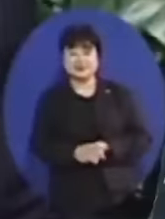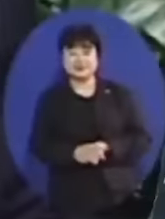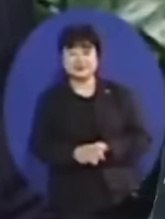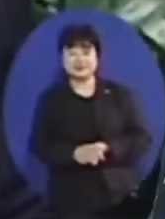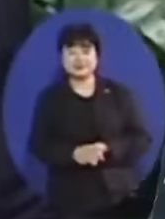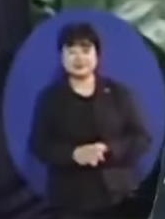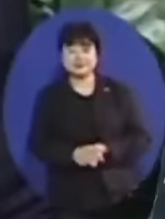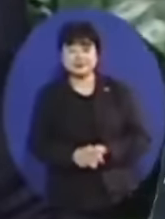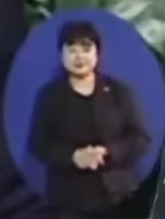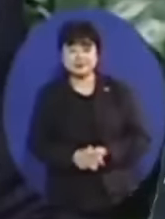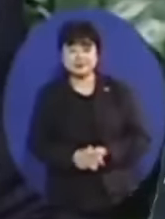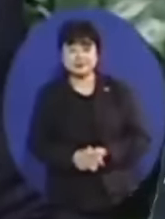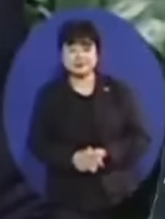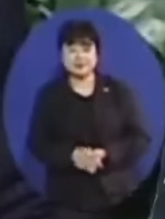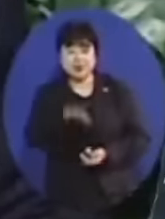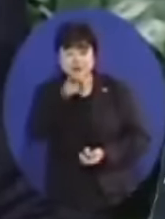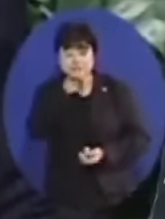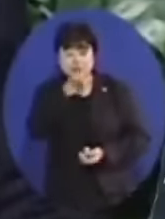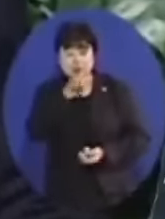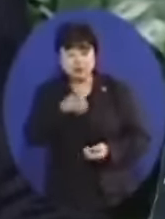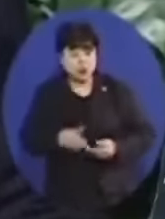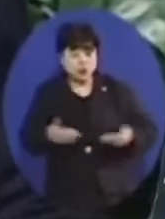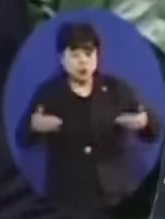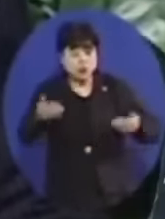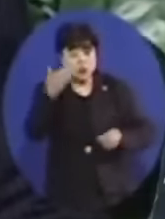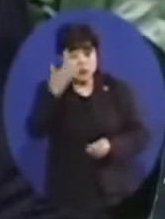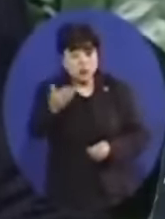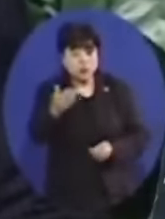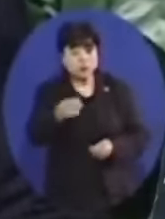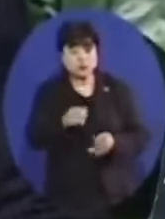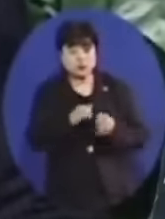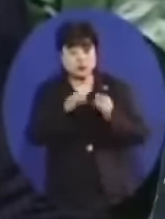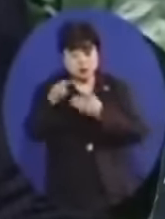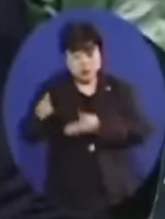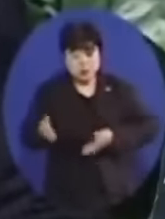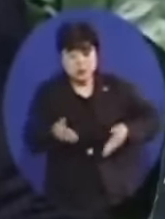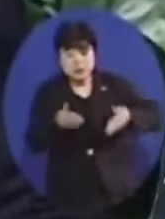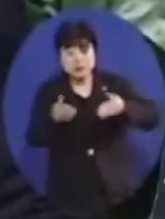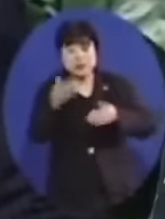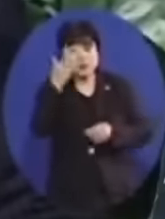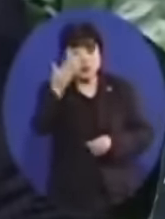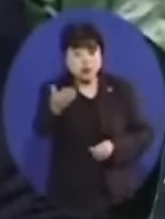원망할 필요 없습니다. 여러분의 인생은 여러분이